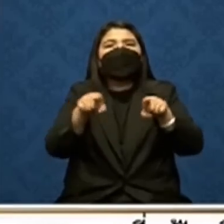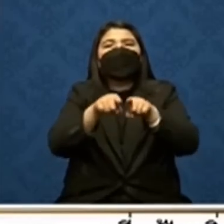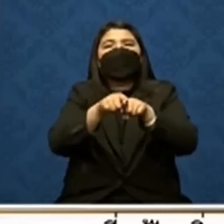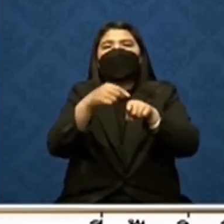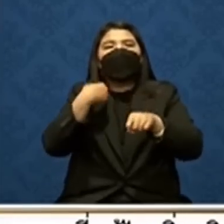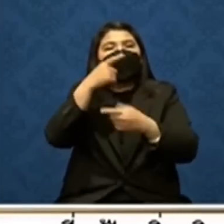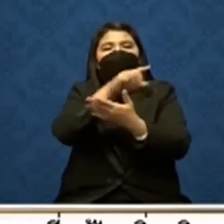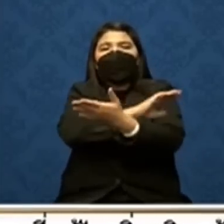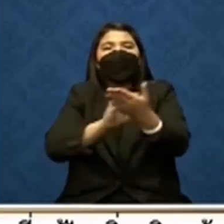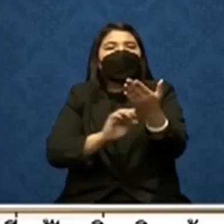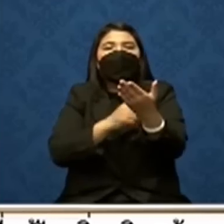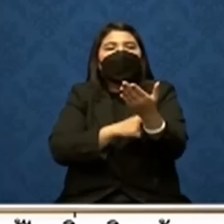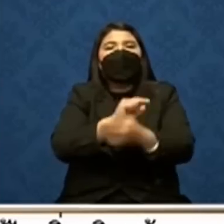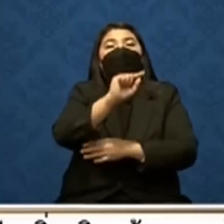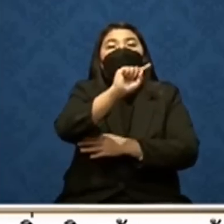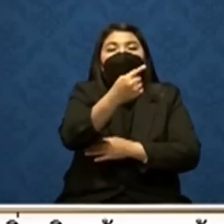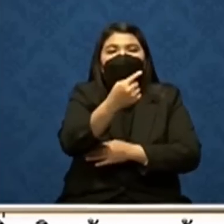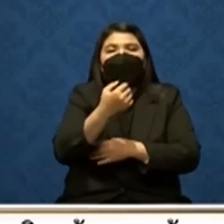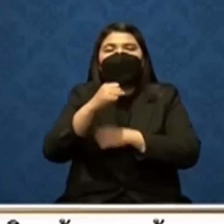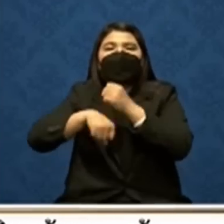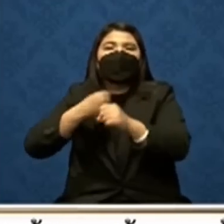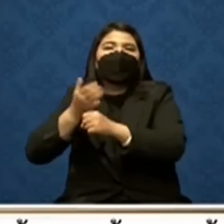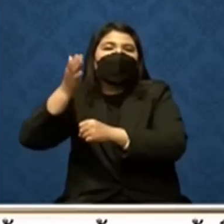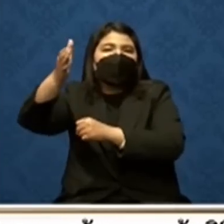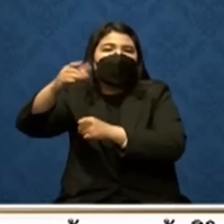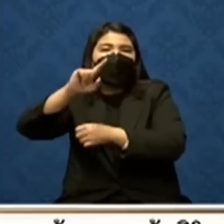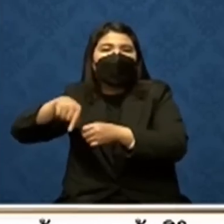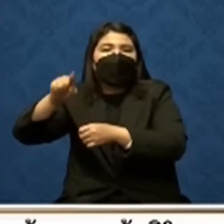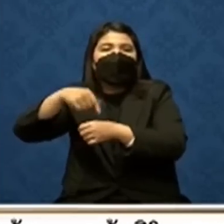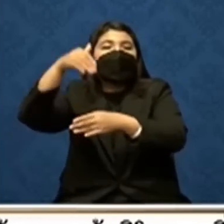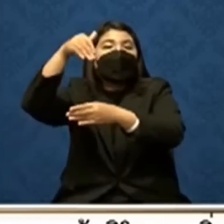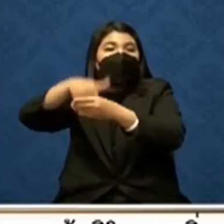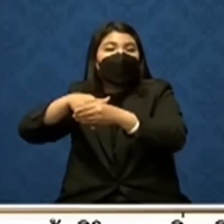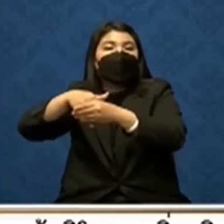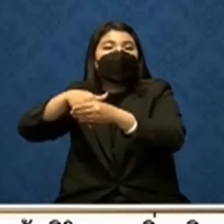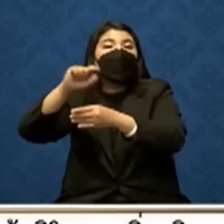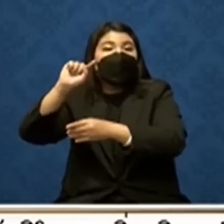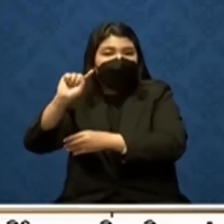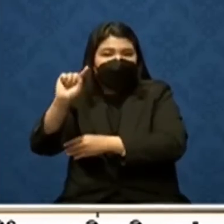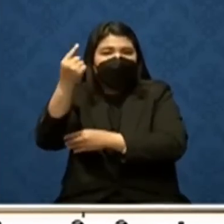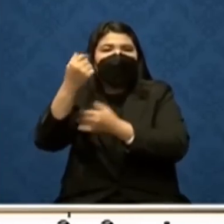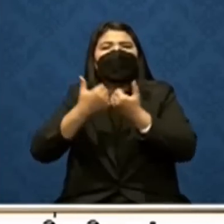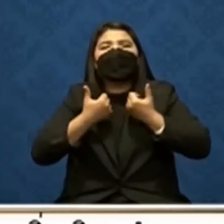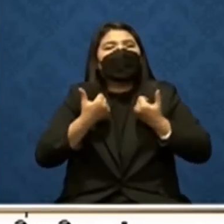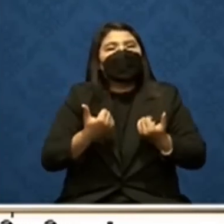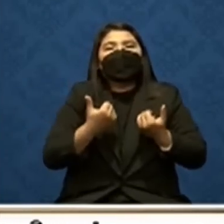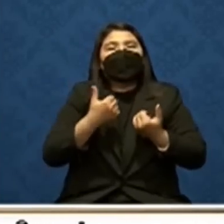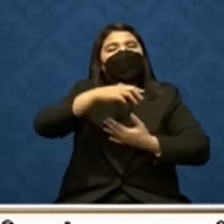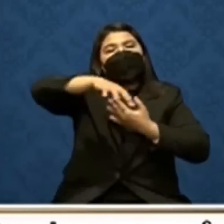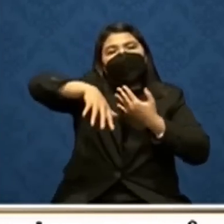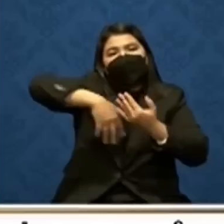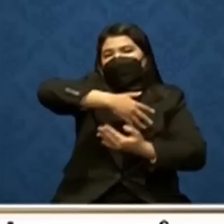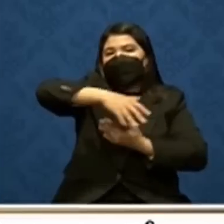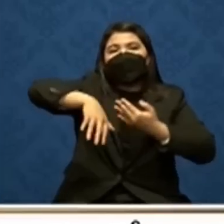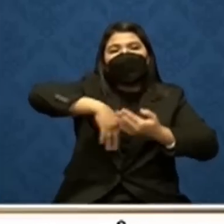ม่ของประเทศไทยปีหนามีการเลือกตั้งทุส่ทกอย่างจะกลบมาสู่วงจรอยทมัเป็